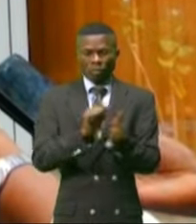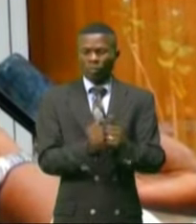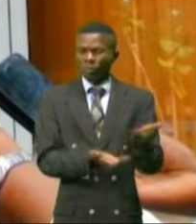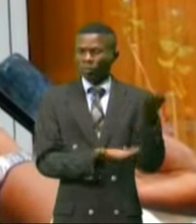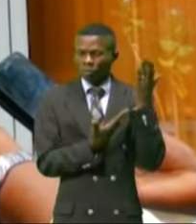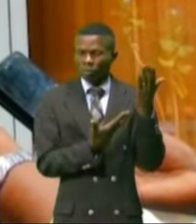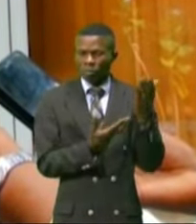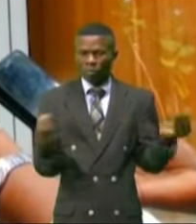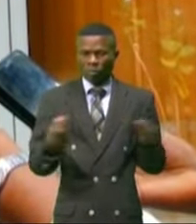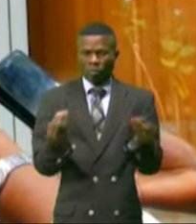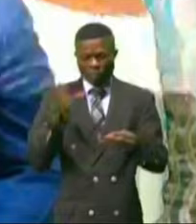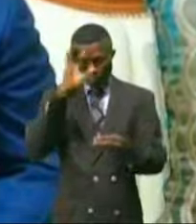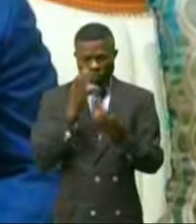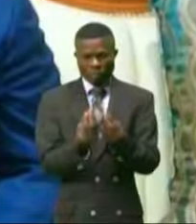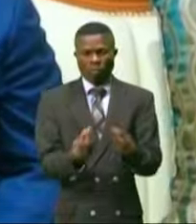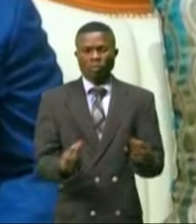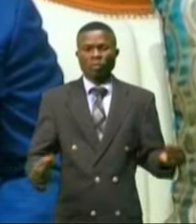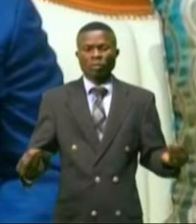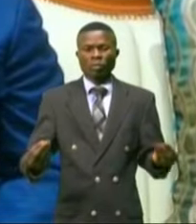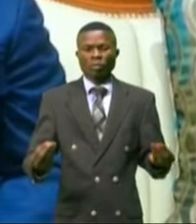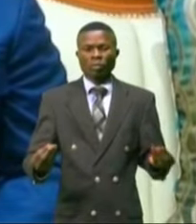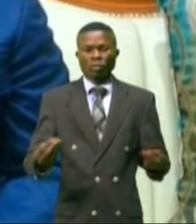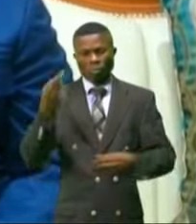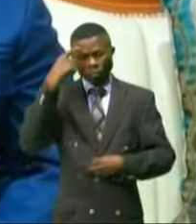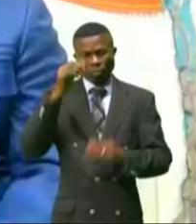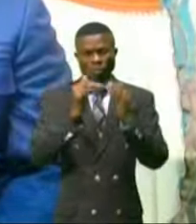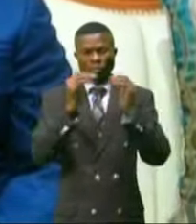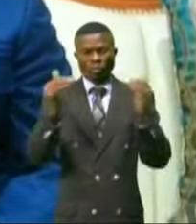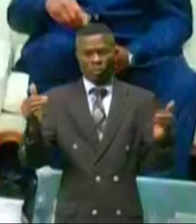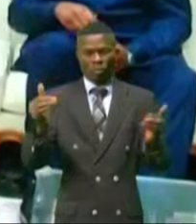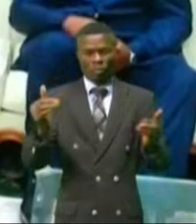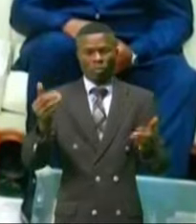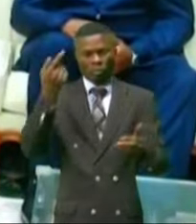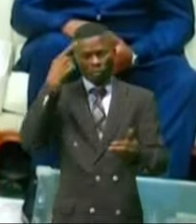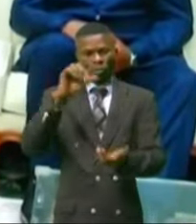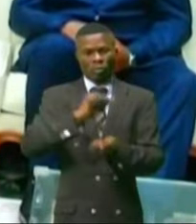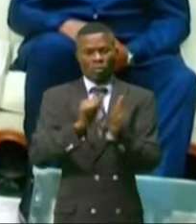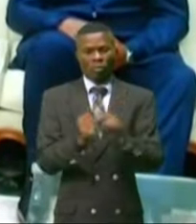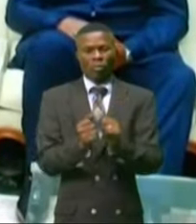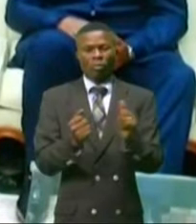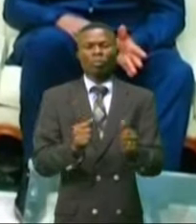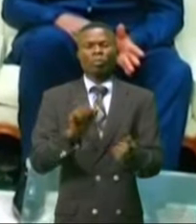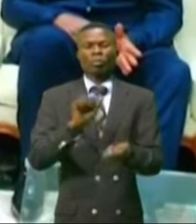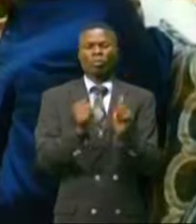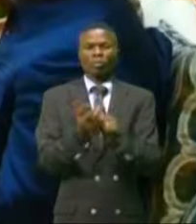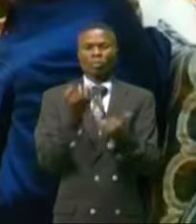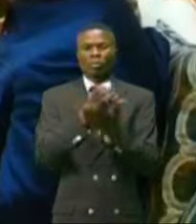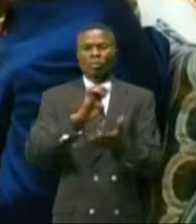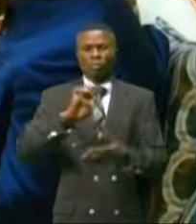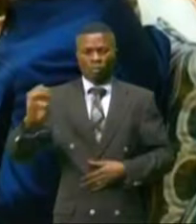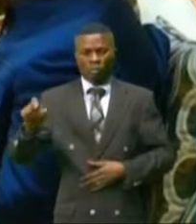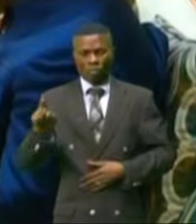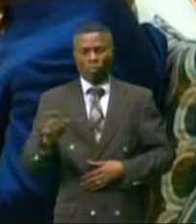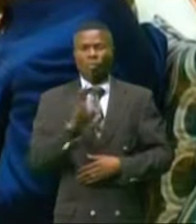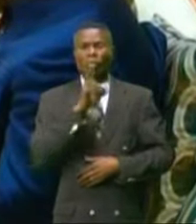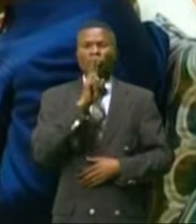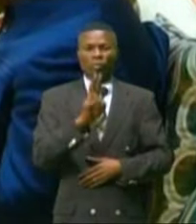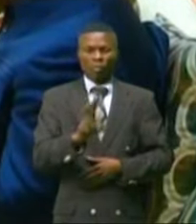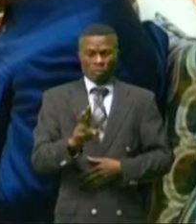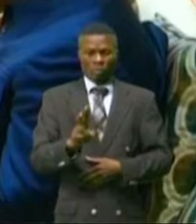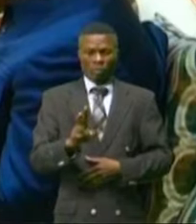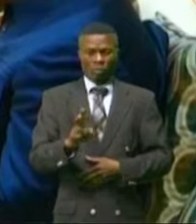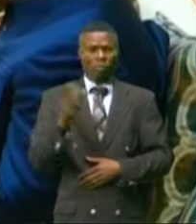pour trouver une voie pacifique pour résoudre le problème dans l'Est. Bien sûr, on a parlé